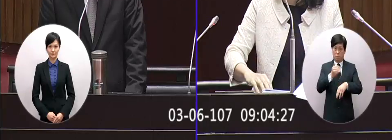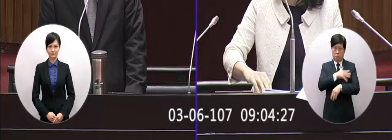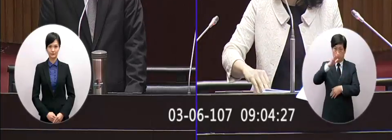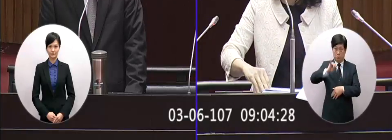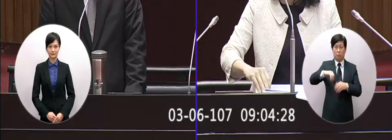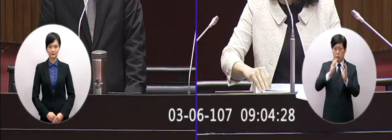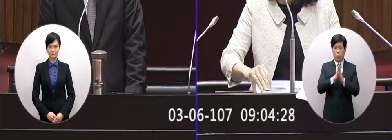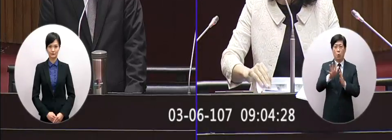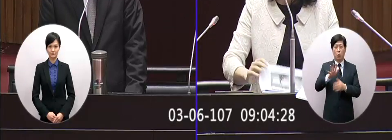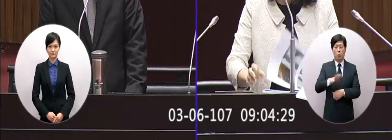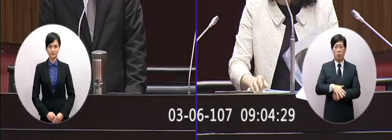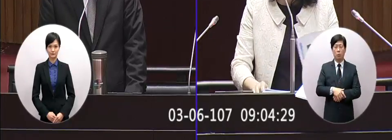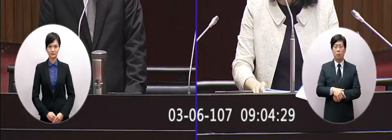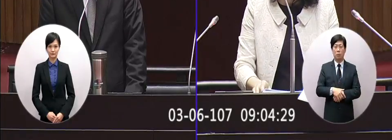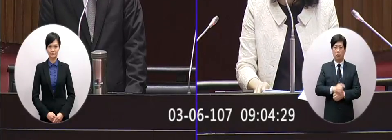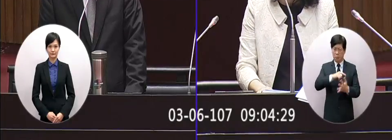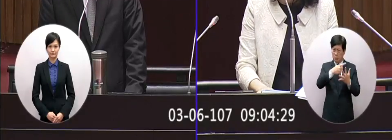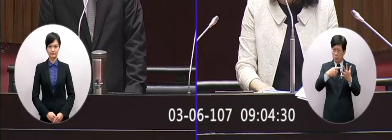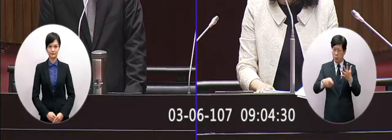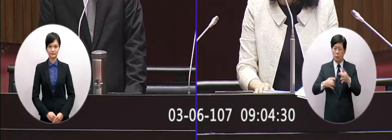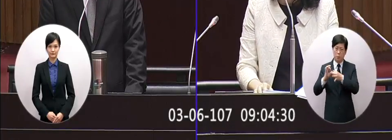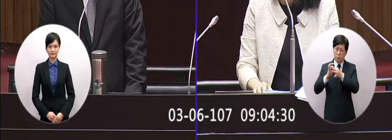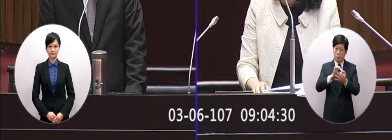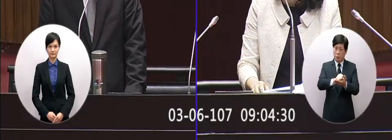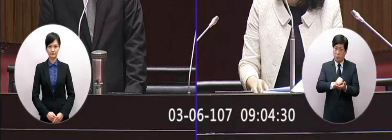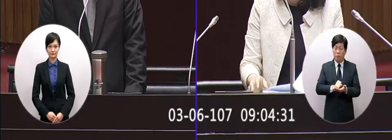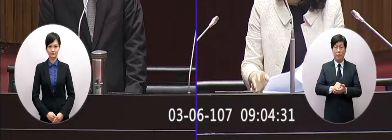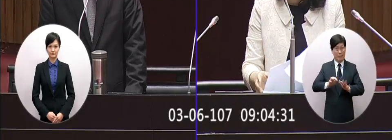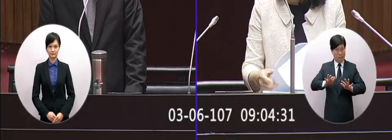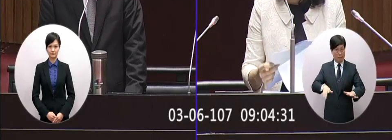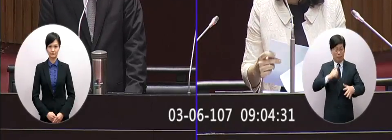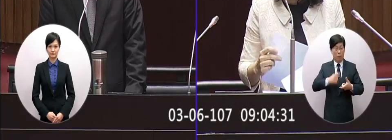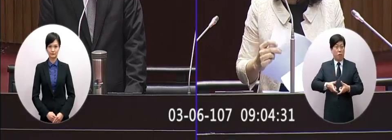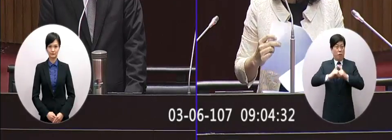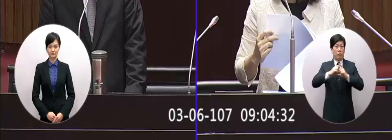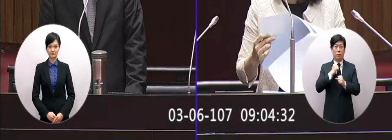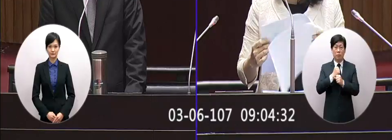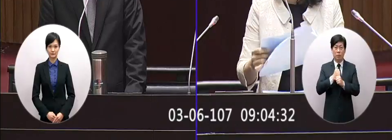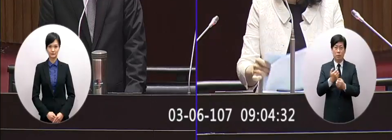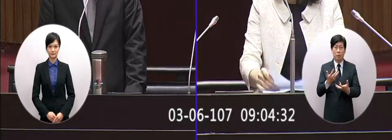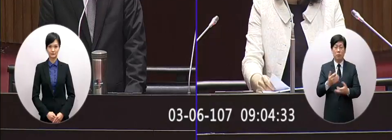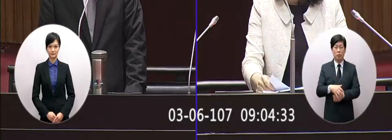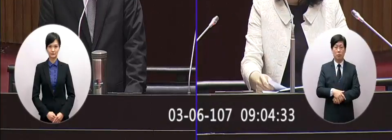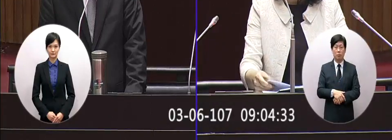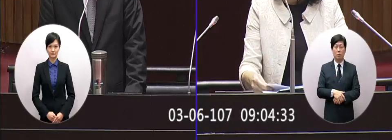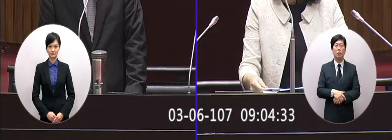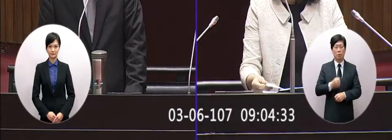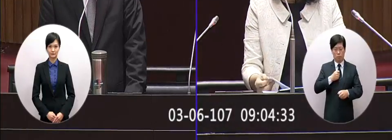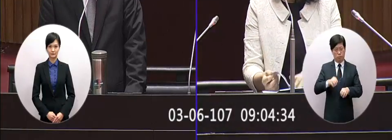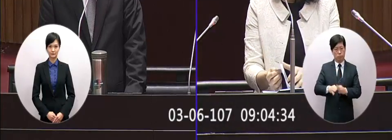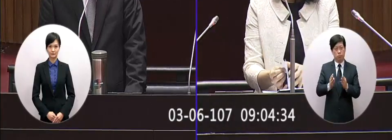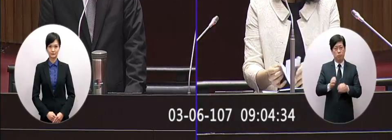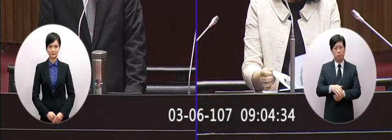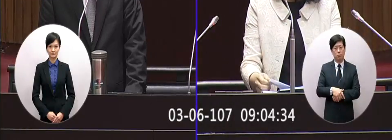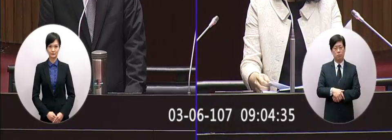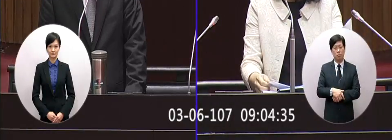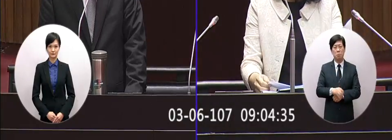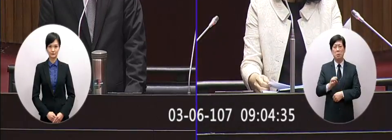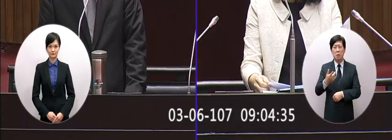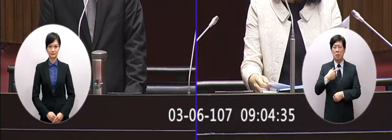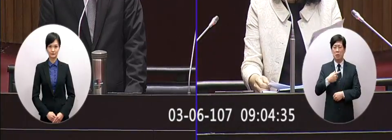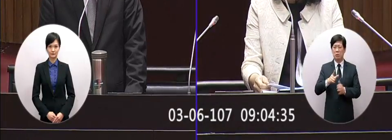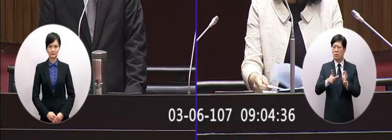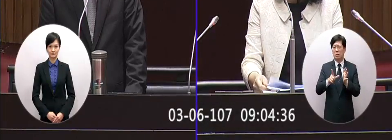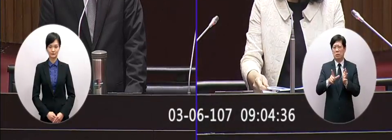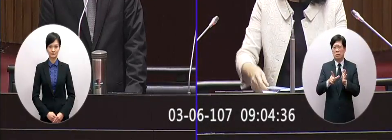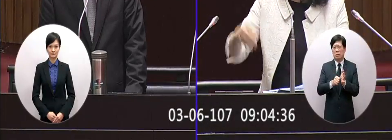有那陆陆续续我们都在做，但是灾后的现在的复原的工作我们现在就要开始来做，因为时间